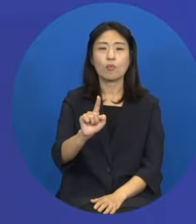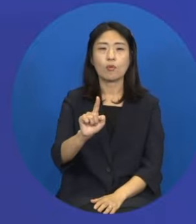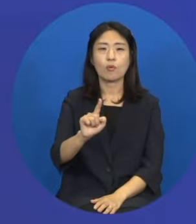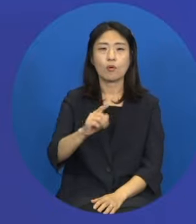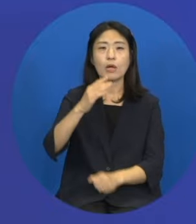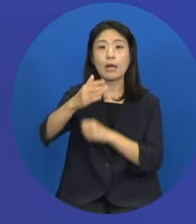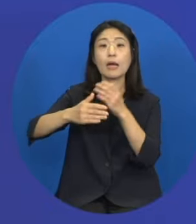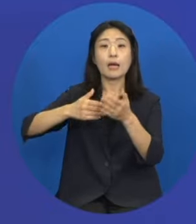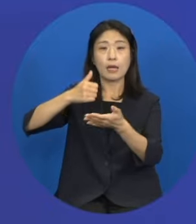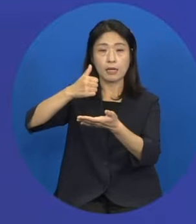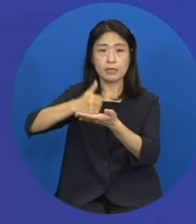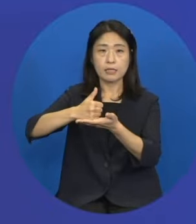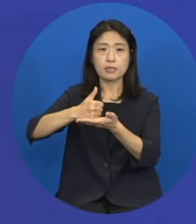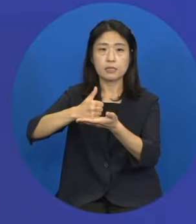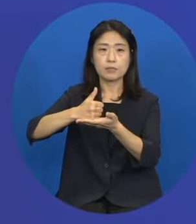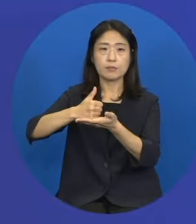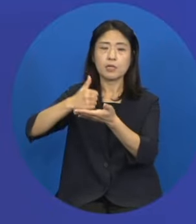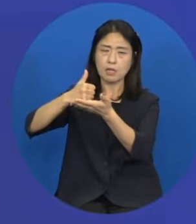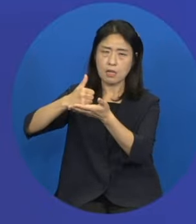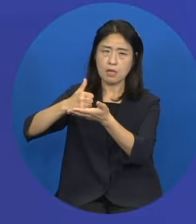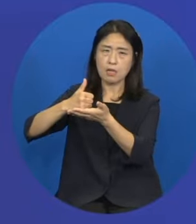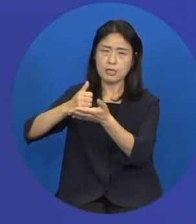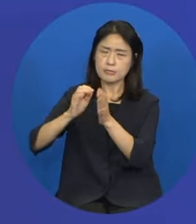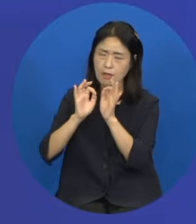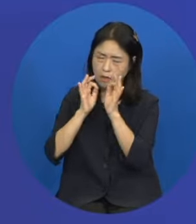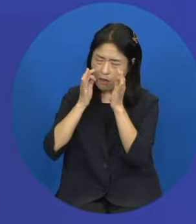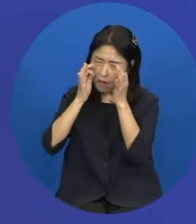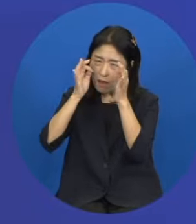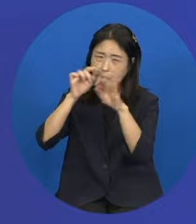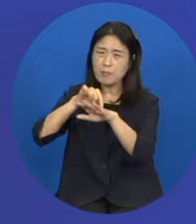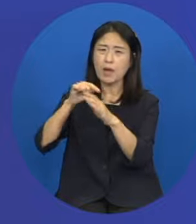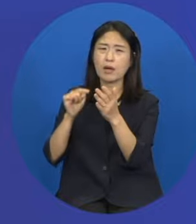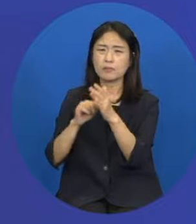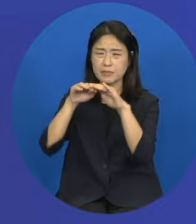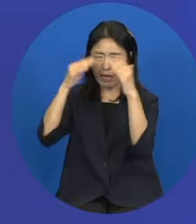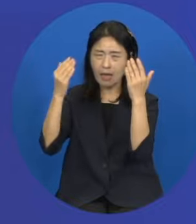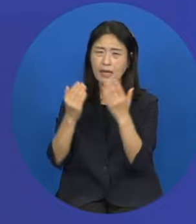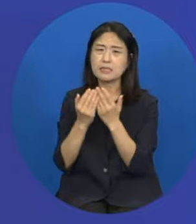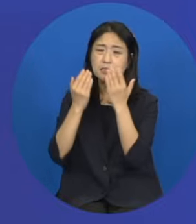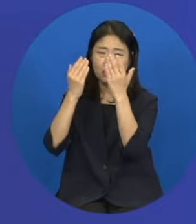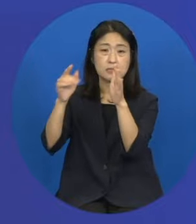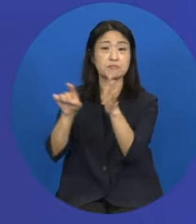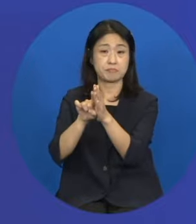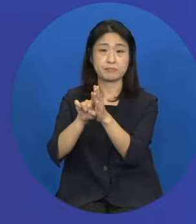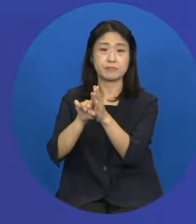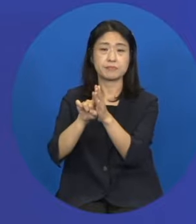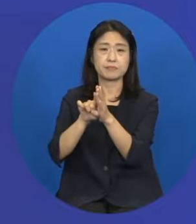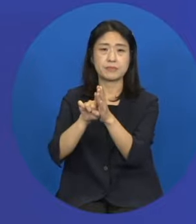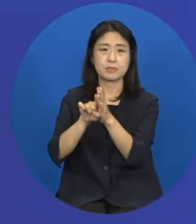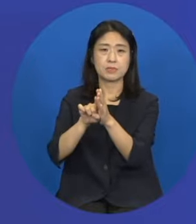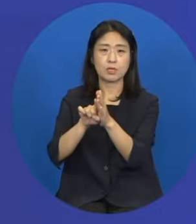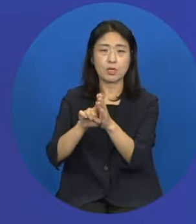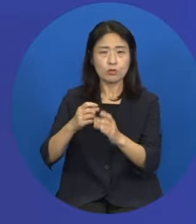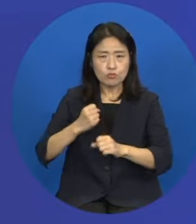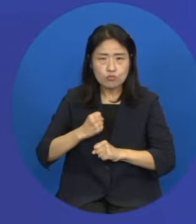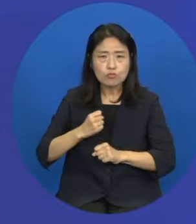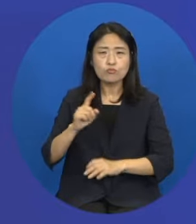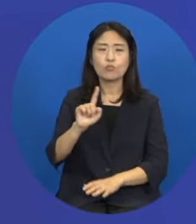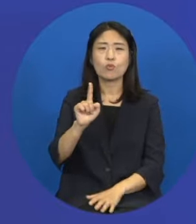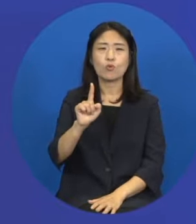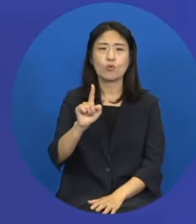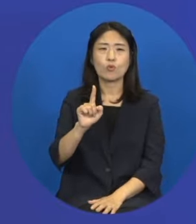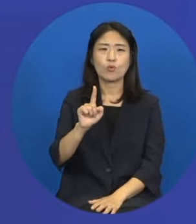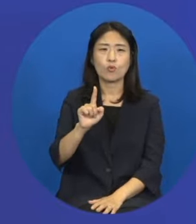하나님 향한 천심의 믿음의 기도죠. 그리고 주의해야 될 것이 세상의 방식대로